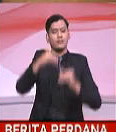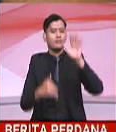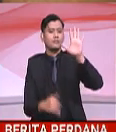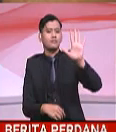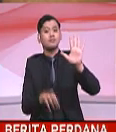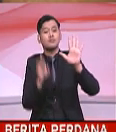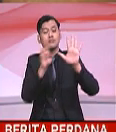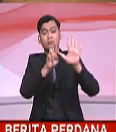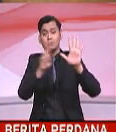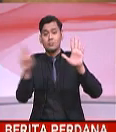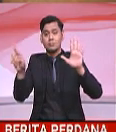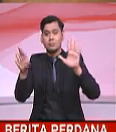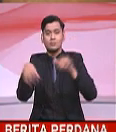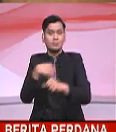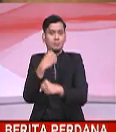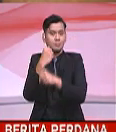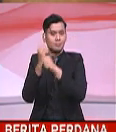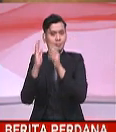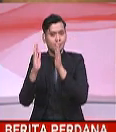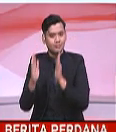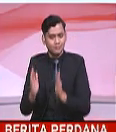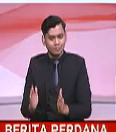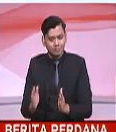5,000 pekerja.